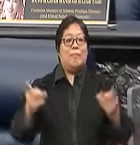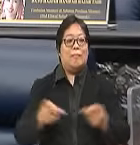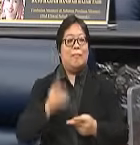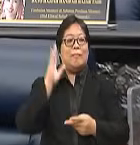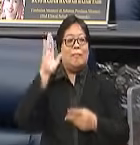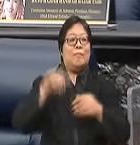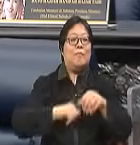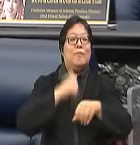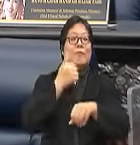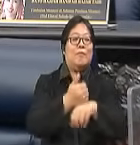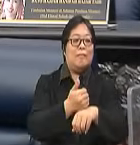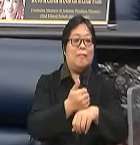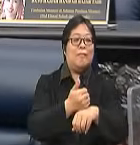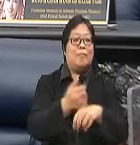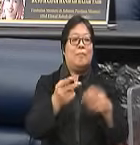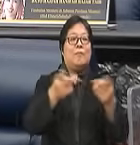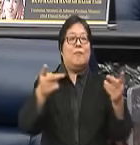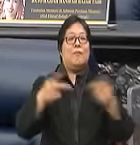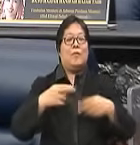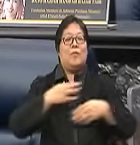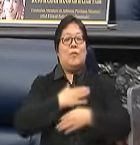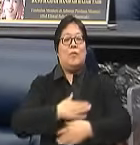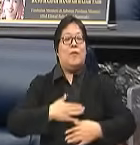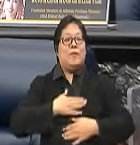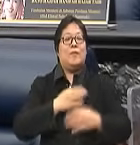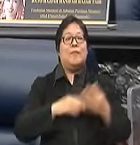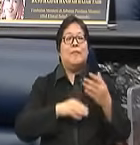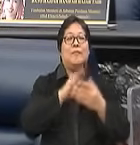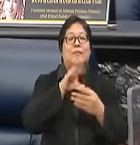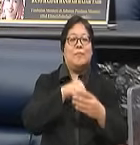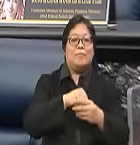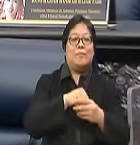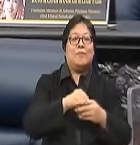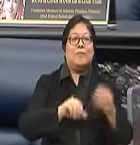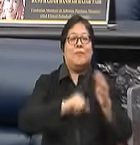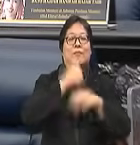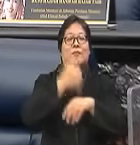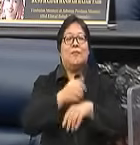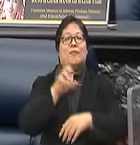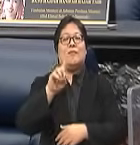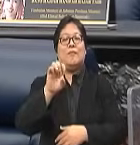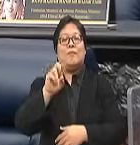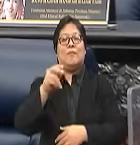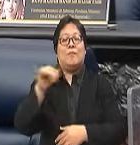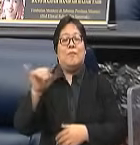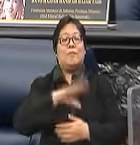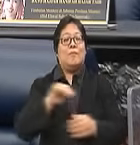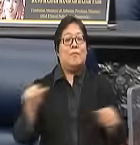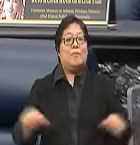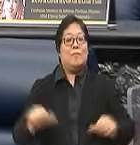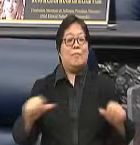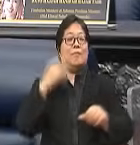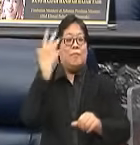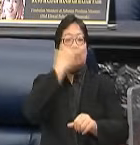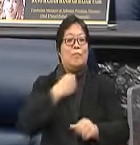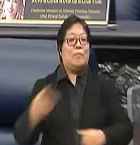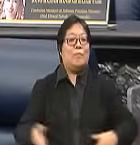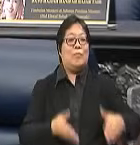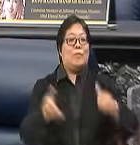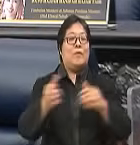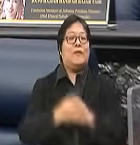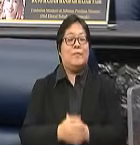akan dibangunkan sebagai kawasan rekreasi melalui pembinaan dan Aidan the activity pengindahan sungai